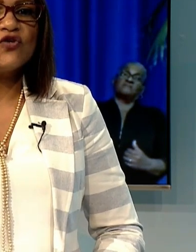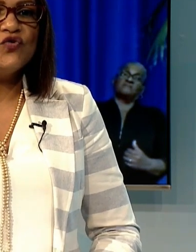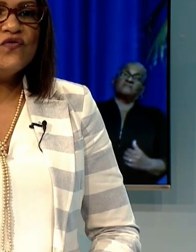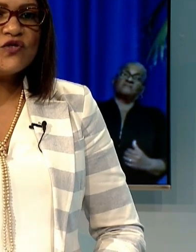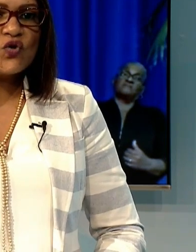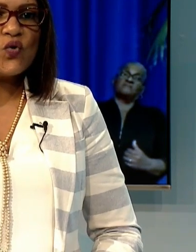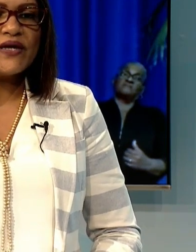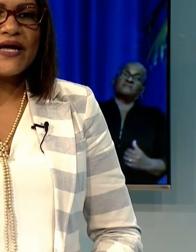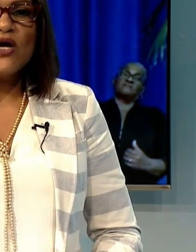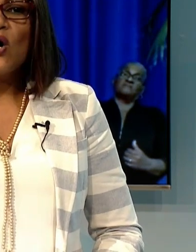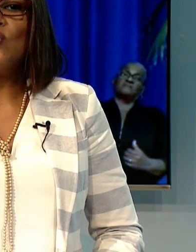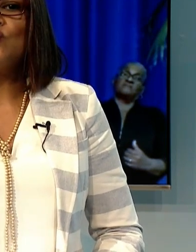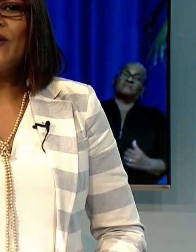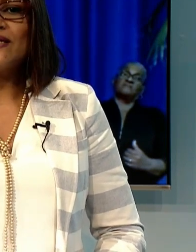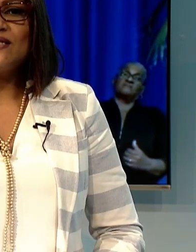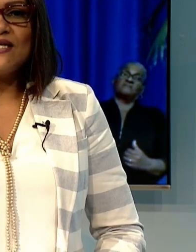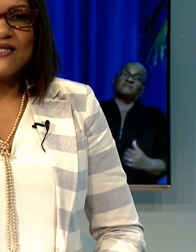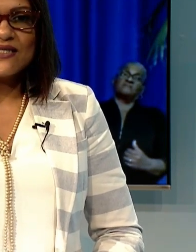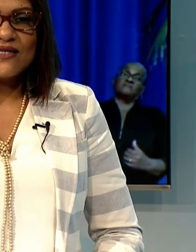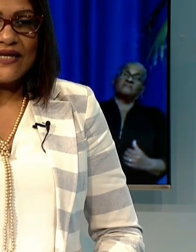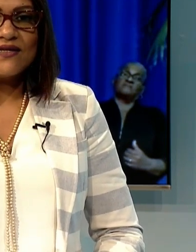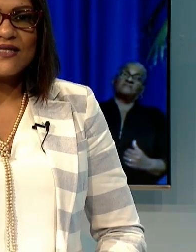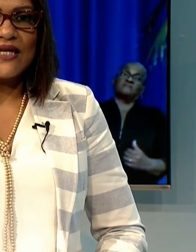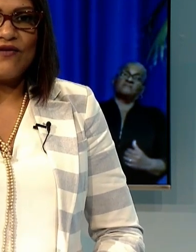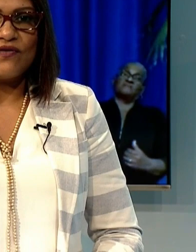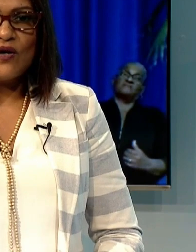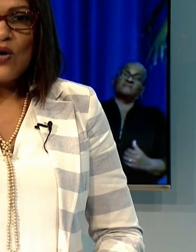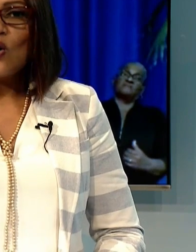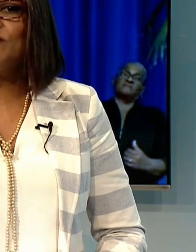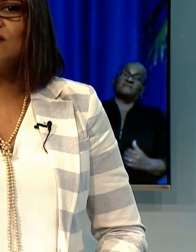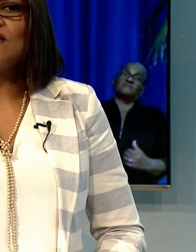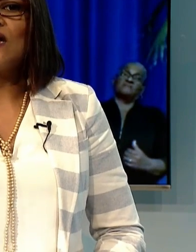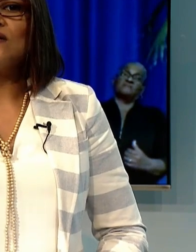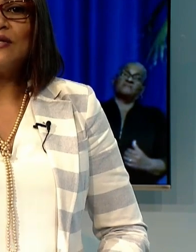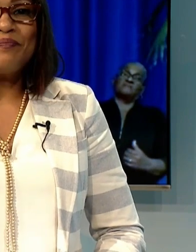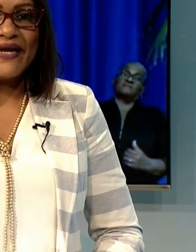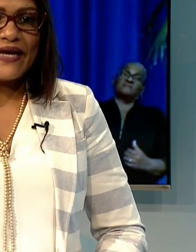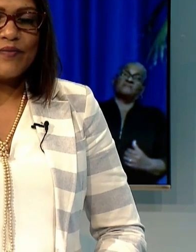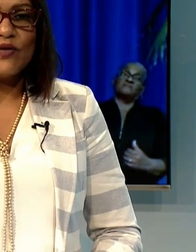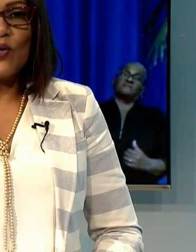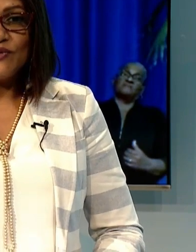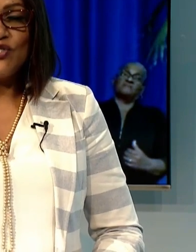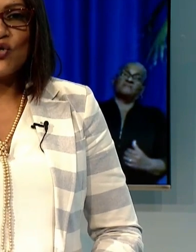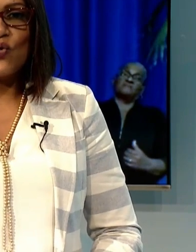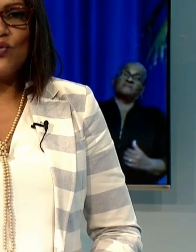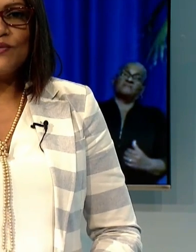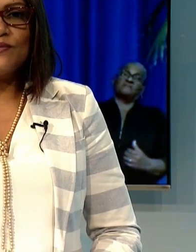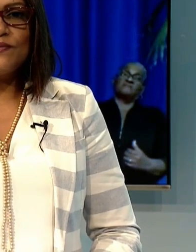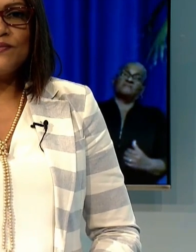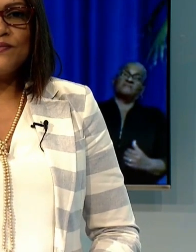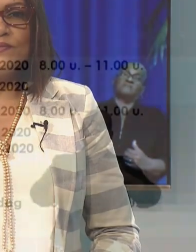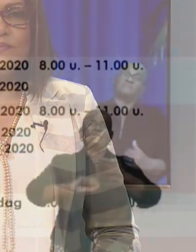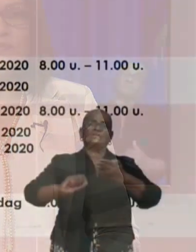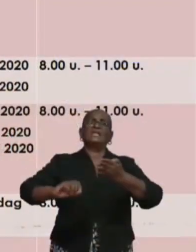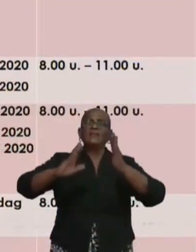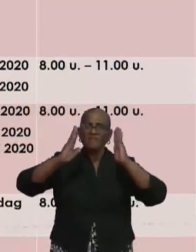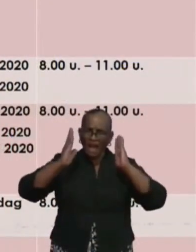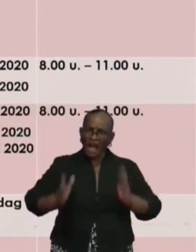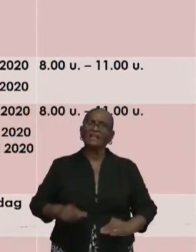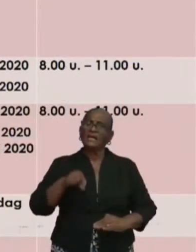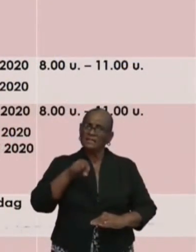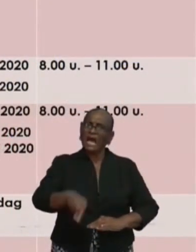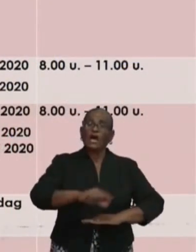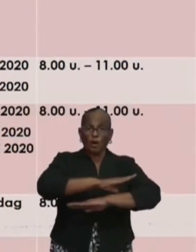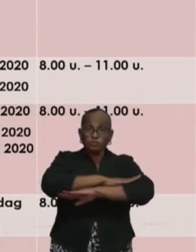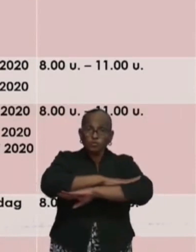voor het nieuwe schooljaar automatisch ingeschreven, omdat ze al een plek hebben op die school.